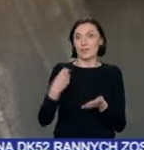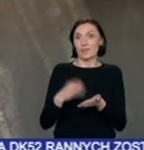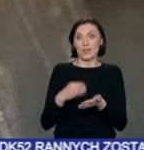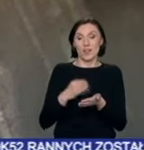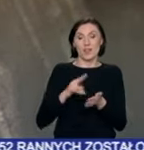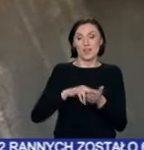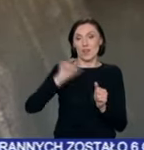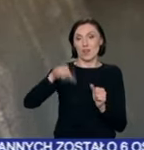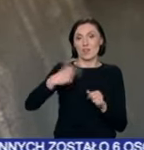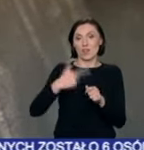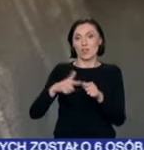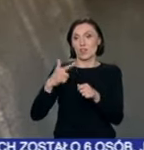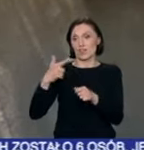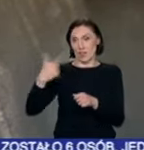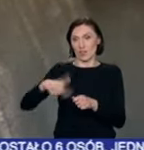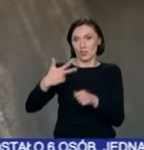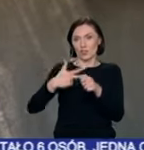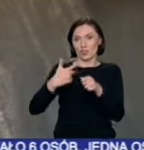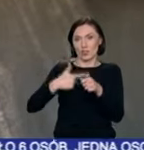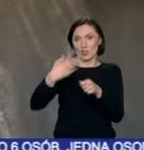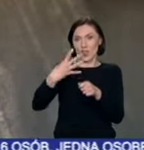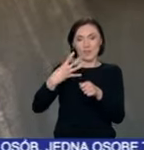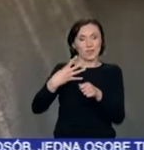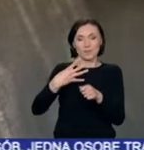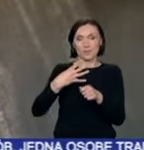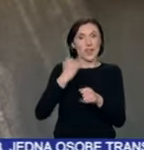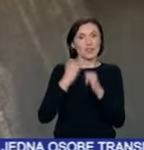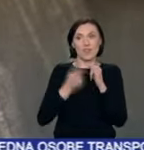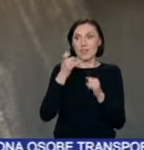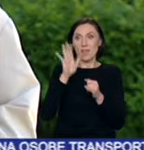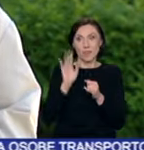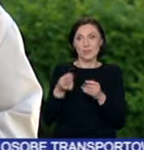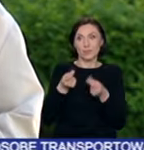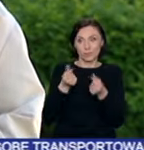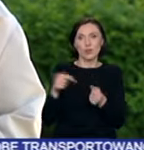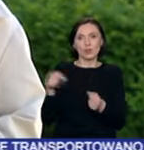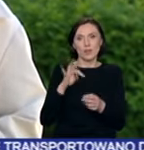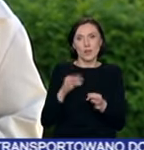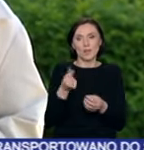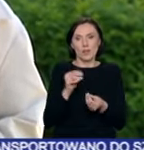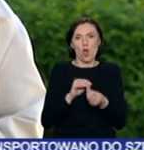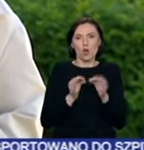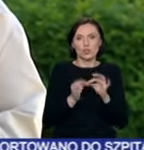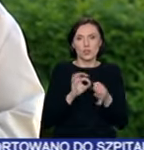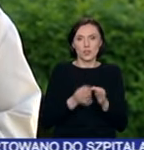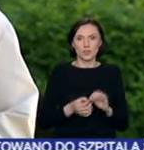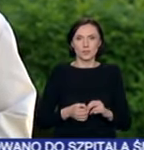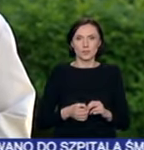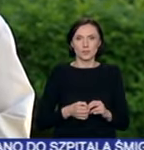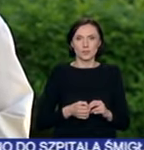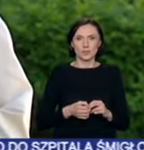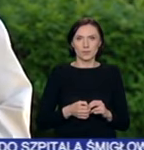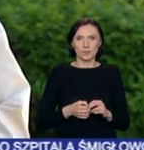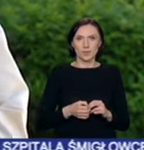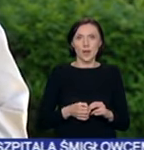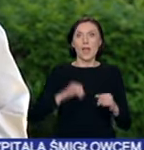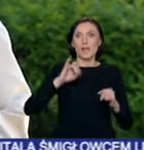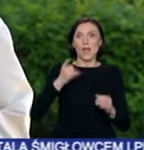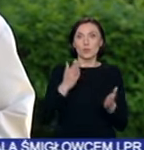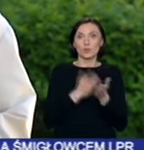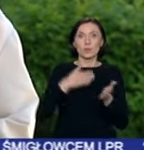rok 2024 już teraz muszą wdrożyć program oszczędnościowy. Gdy nacisnęli Play Kraków, gra się rozpoczęła.